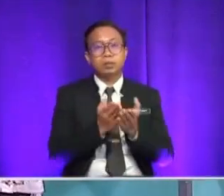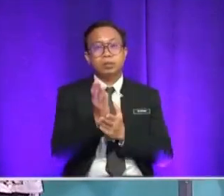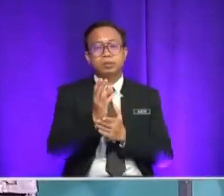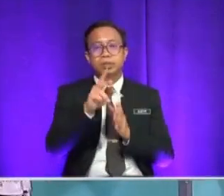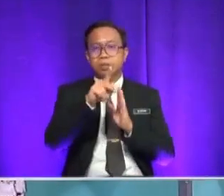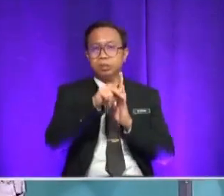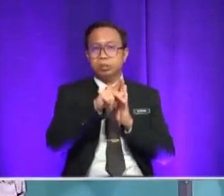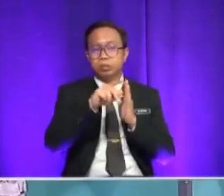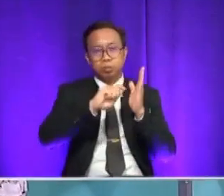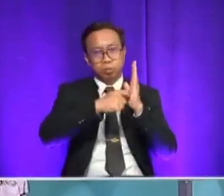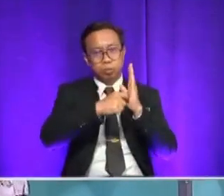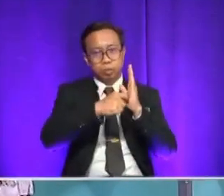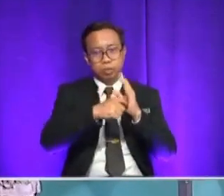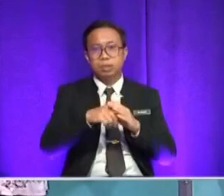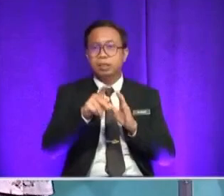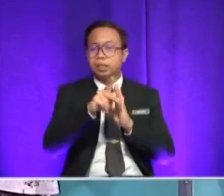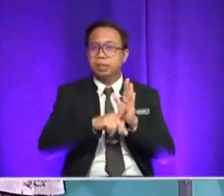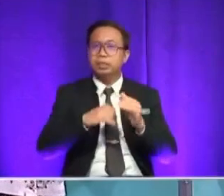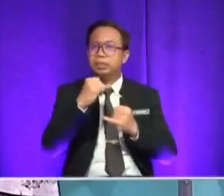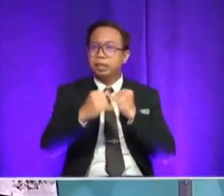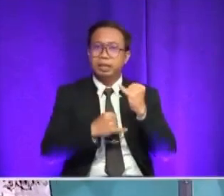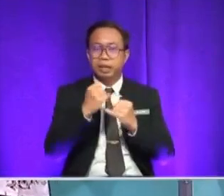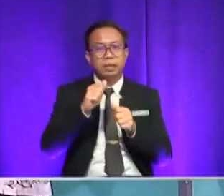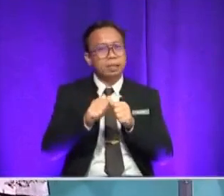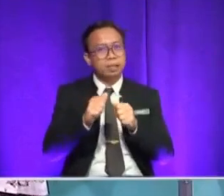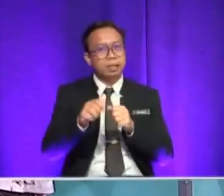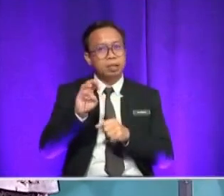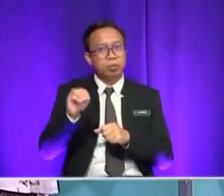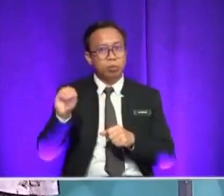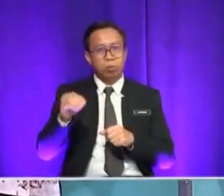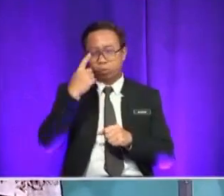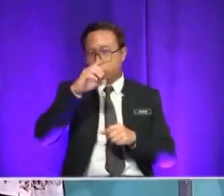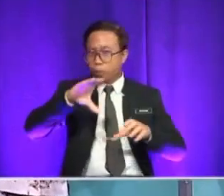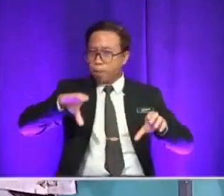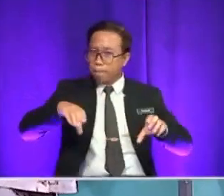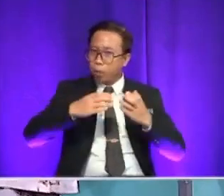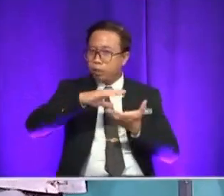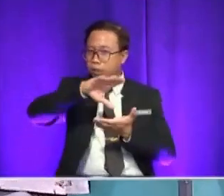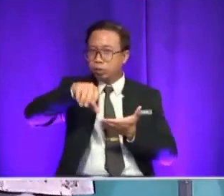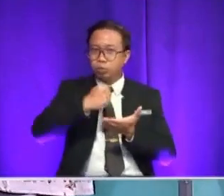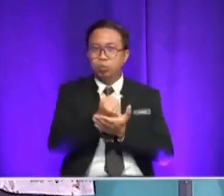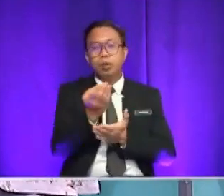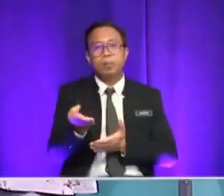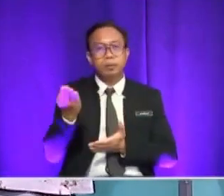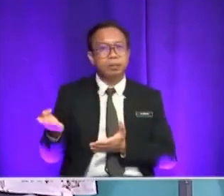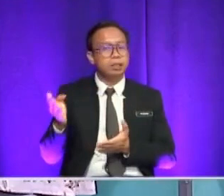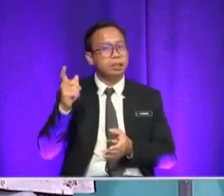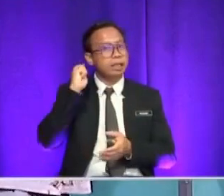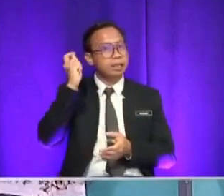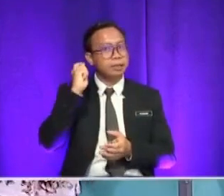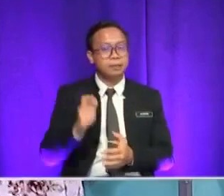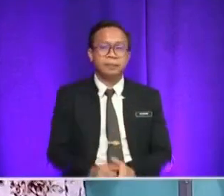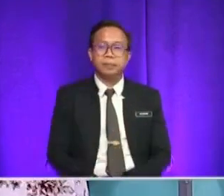adalah kunci kejayaan setiap murid untuk melakukan semua pengujian terhadap komponen-komponen tadi. Okey.